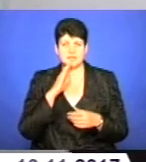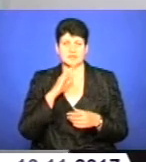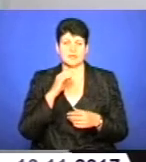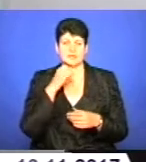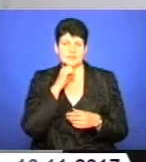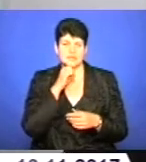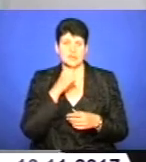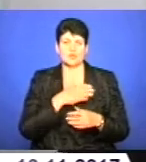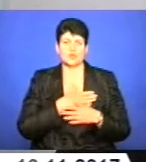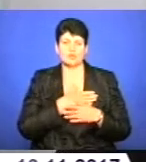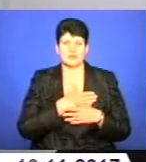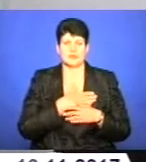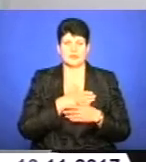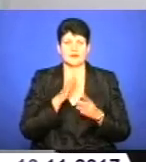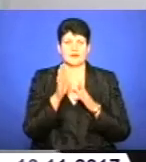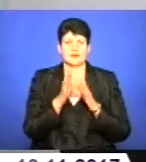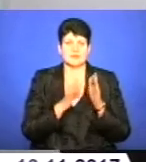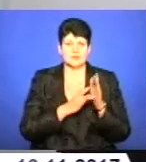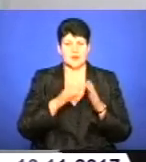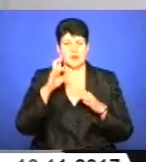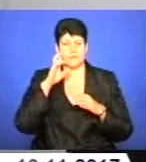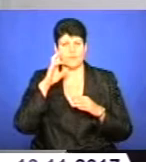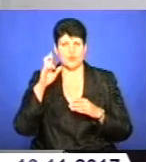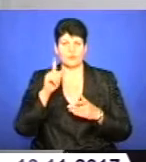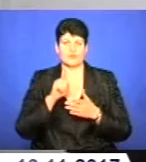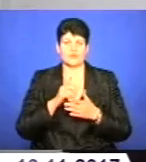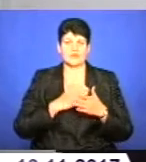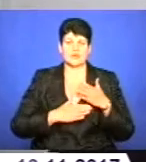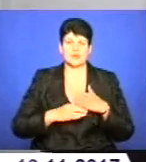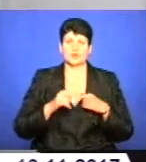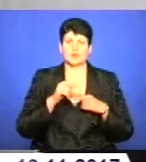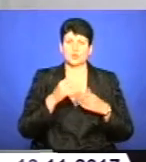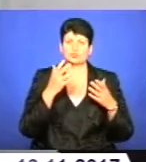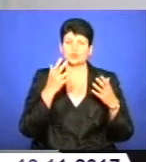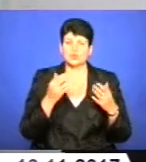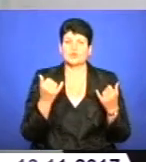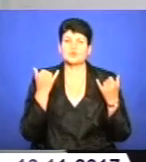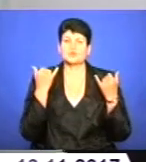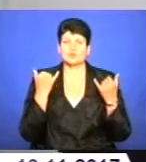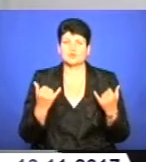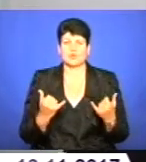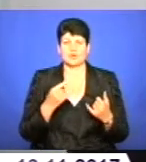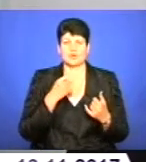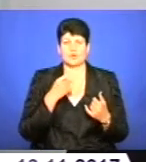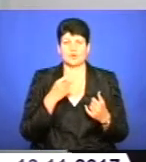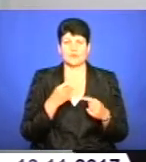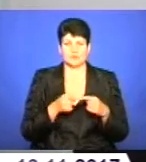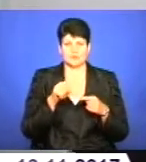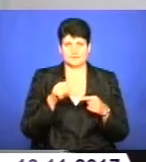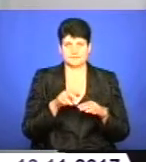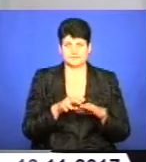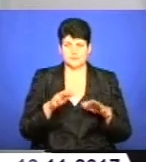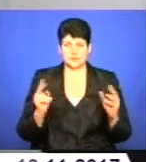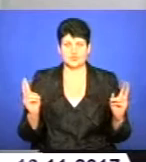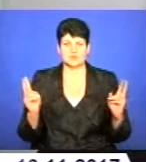любили Бога. І ми маємо радіти тому дню, який сьогодні, каже, у цій філармонії зустрілися,